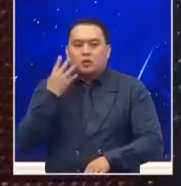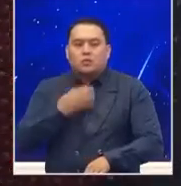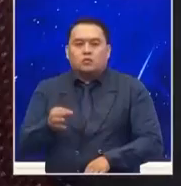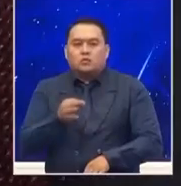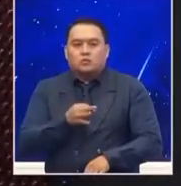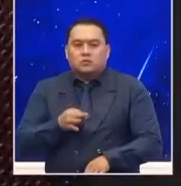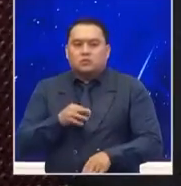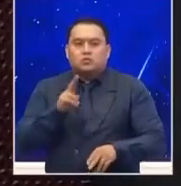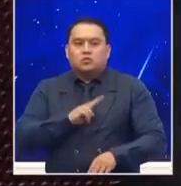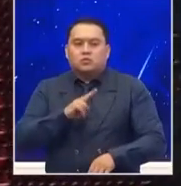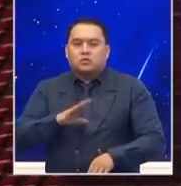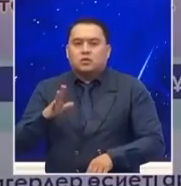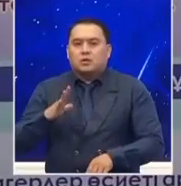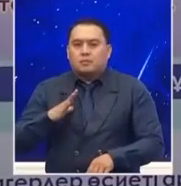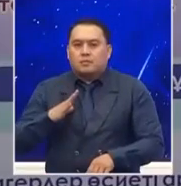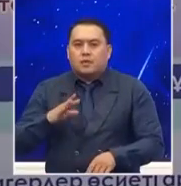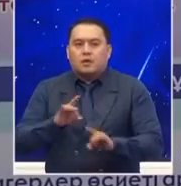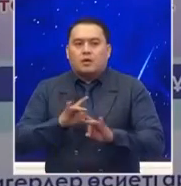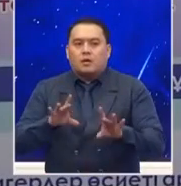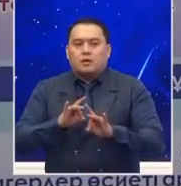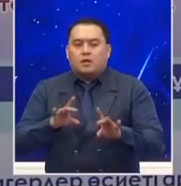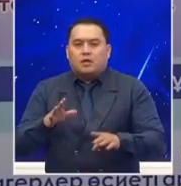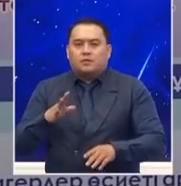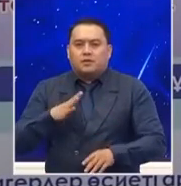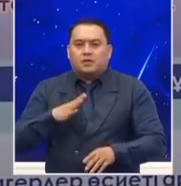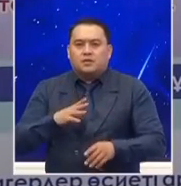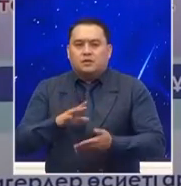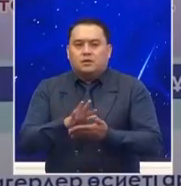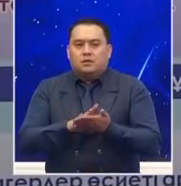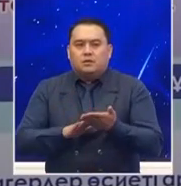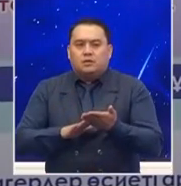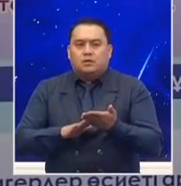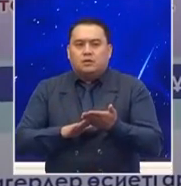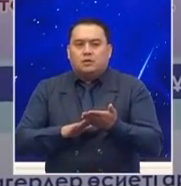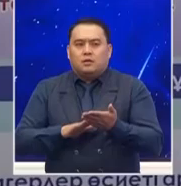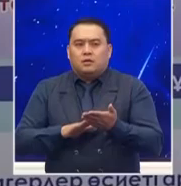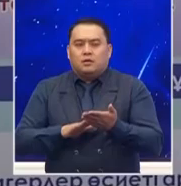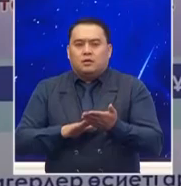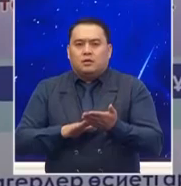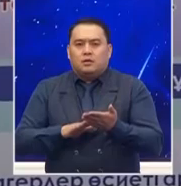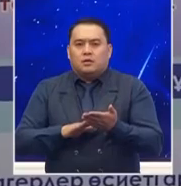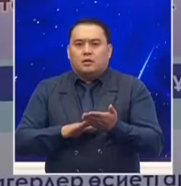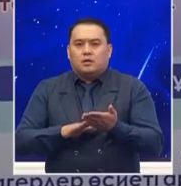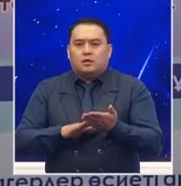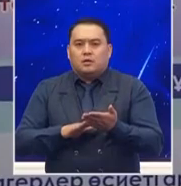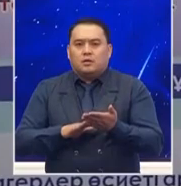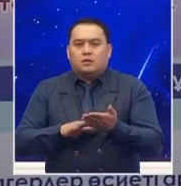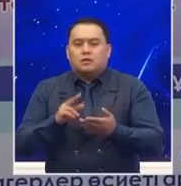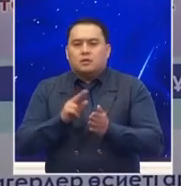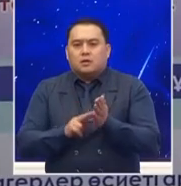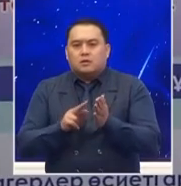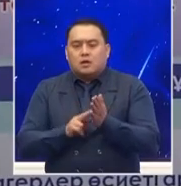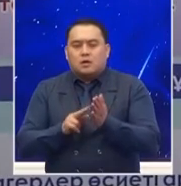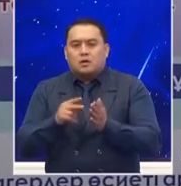бәрі түгелдей біледі. Мен айтар едім, республикадағы ең ірі ұлттық парк. Менің әлгі артта, енді міне 82-ге